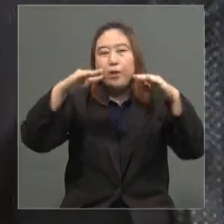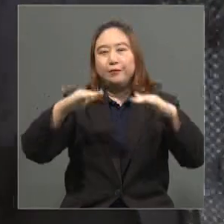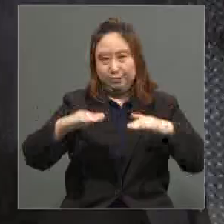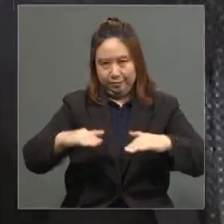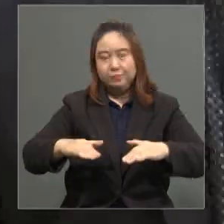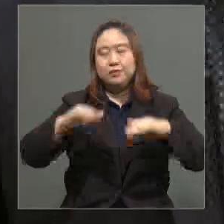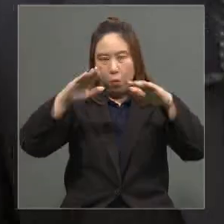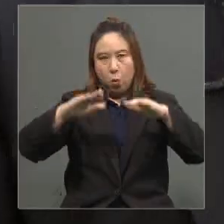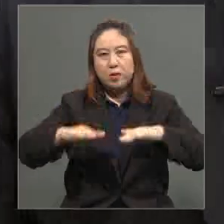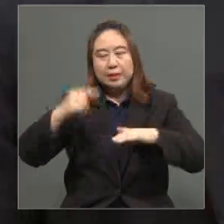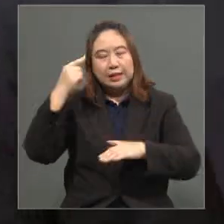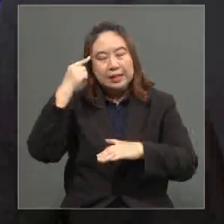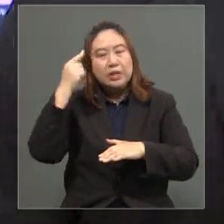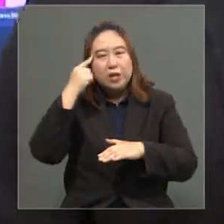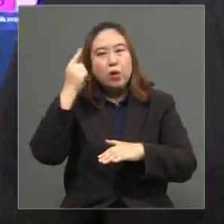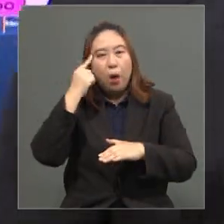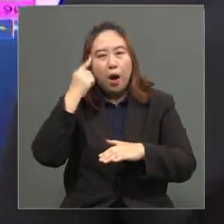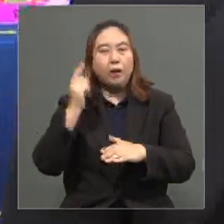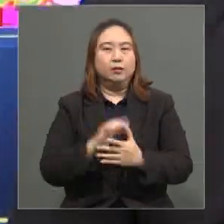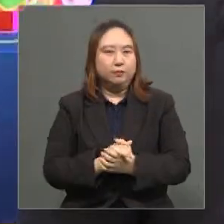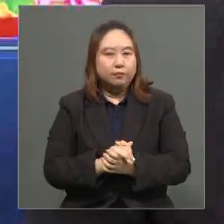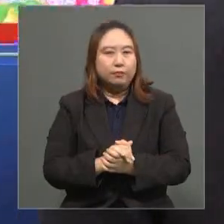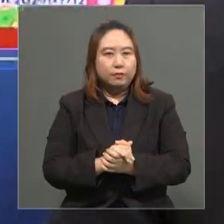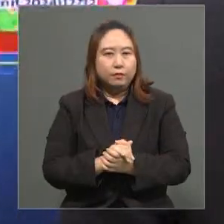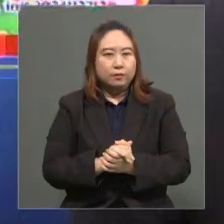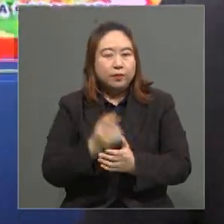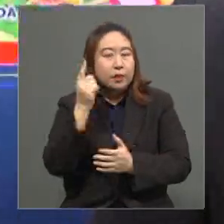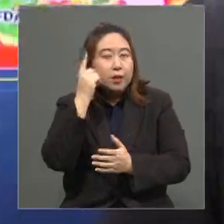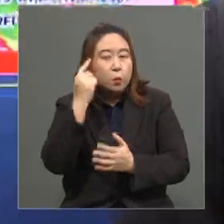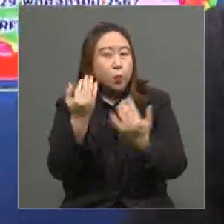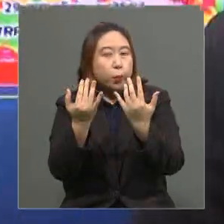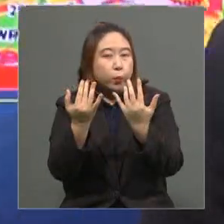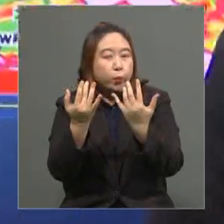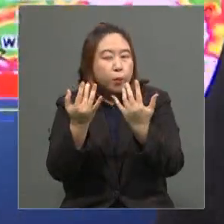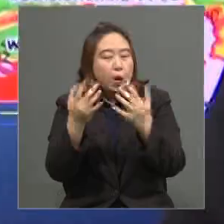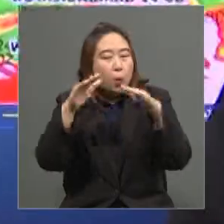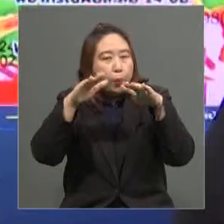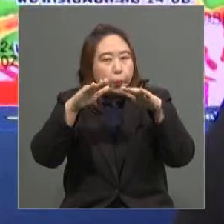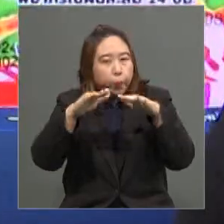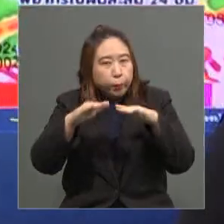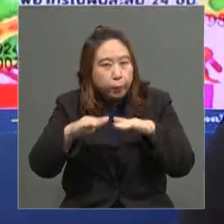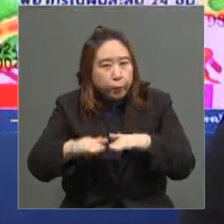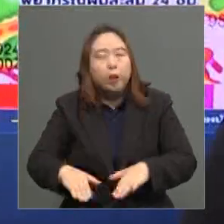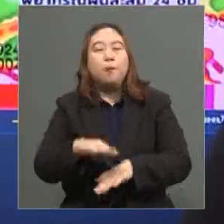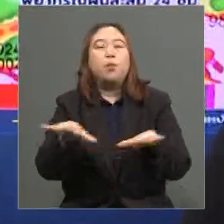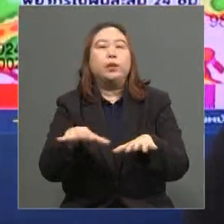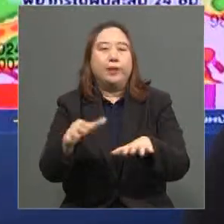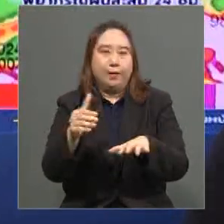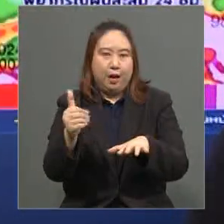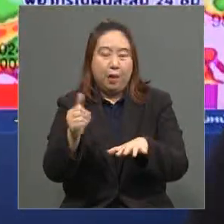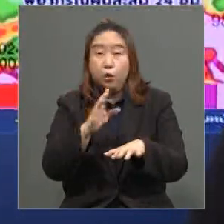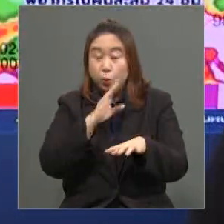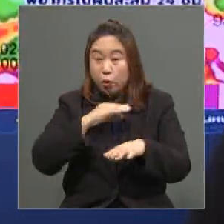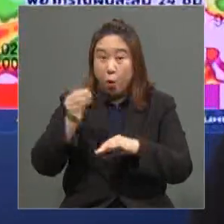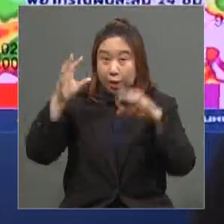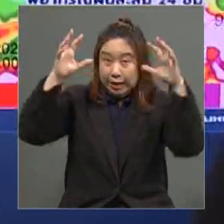สาอาการกลัเข้าสู่พระวปกติโดยเร็วถ้าเกดว่าปริบานำฝนไมมาเพิม